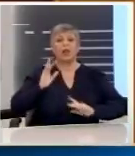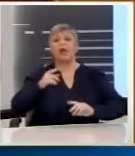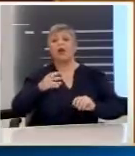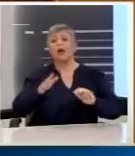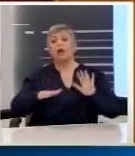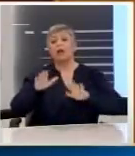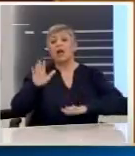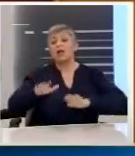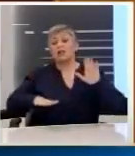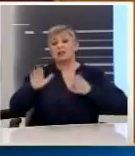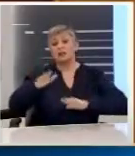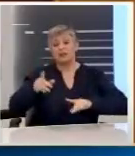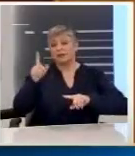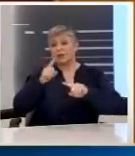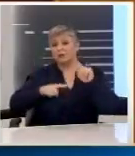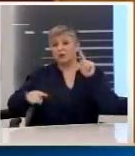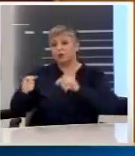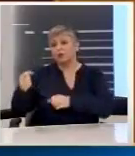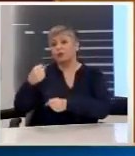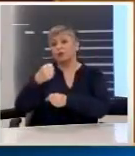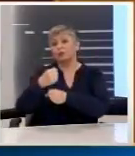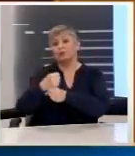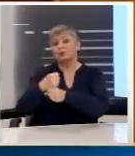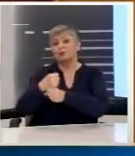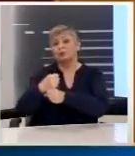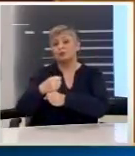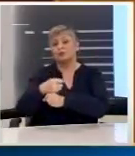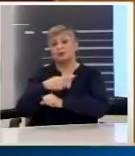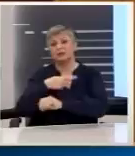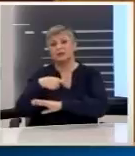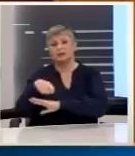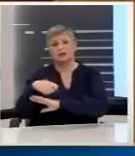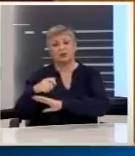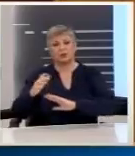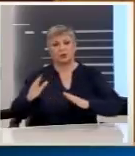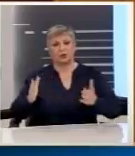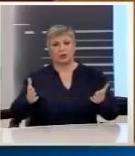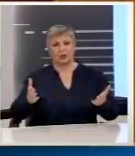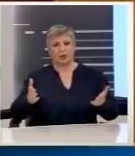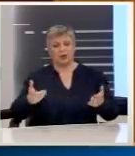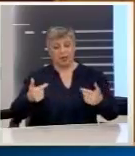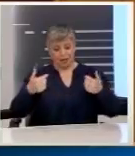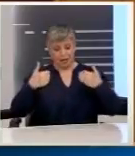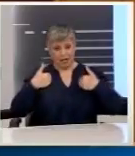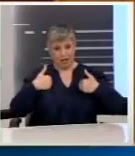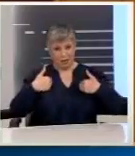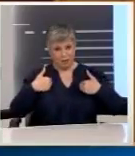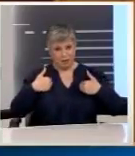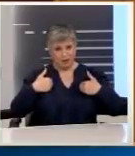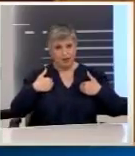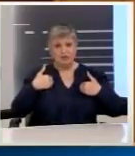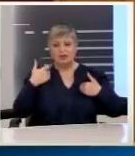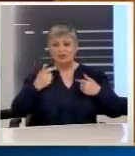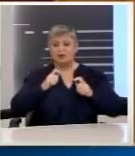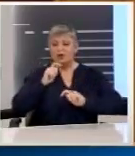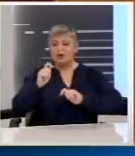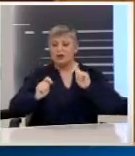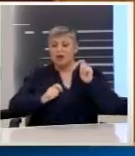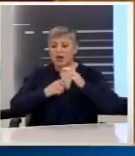Εμείς λοιπόν, κυρίες και κύριοι της Νέας Δημοκρατίας, ούτε κατασκευάζουμε κατηγορίες,